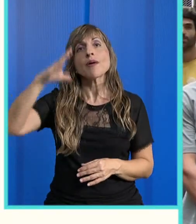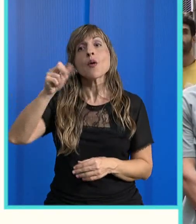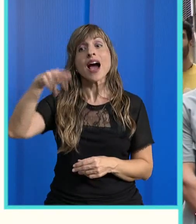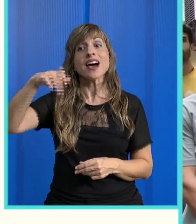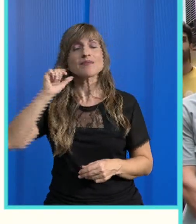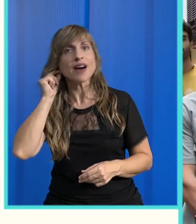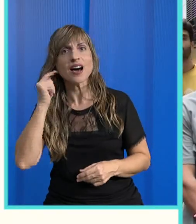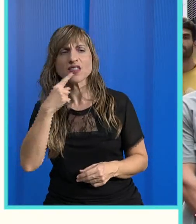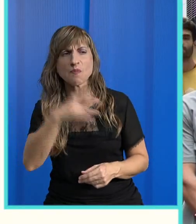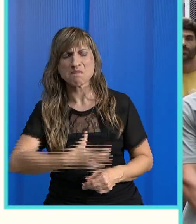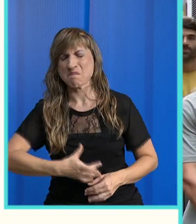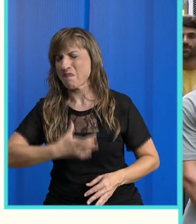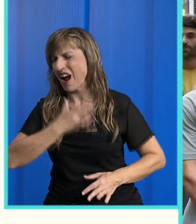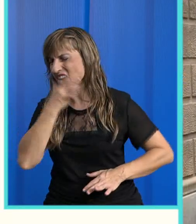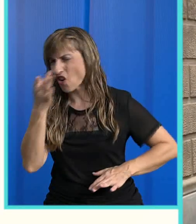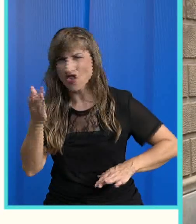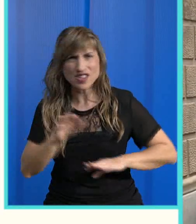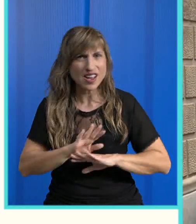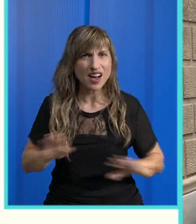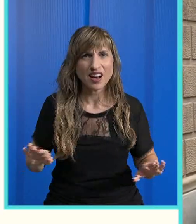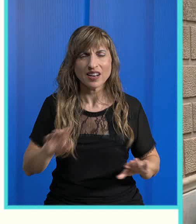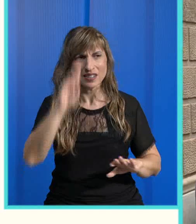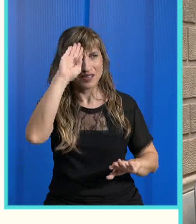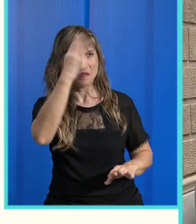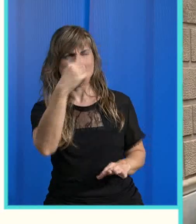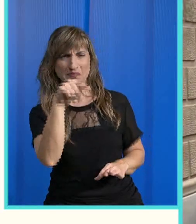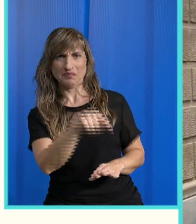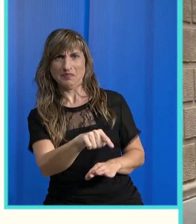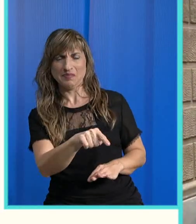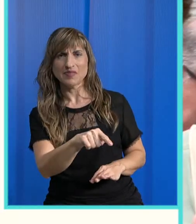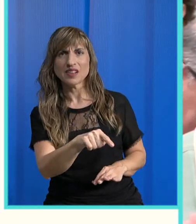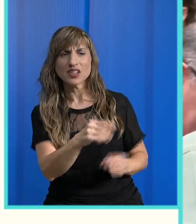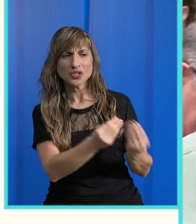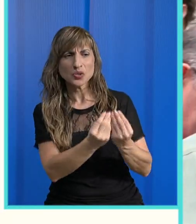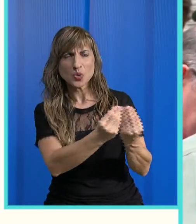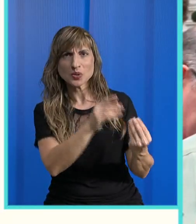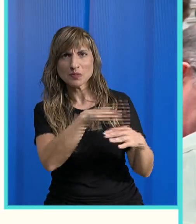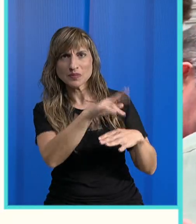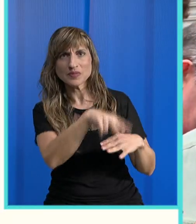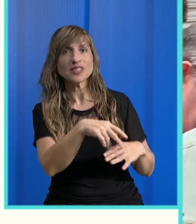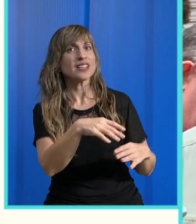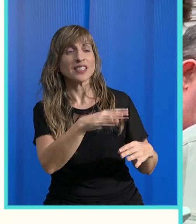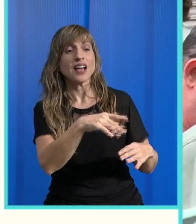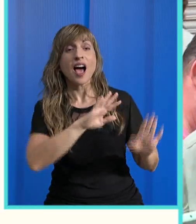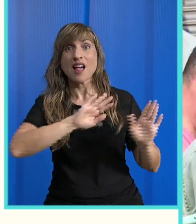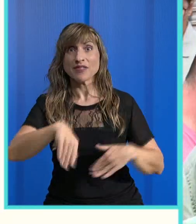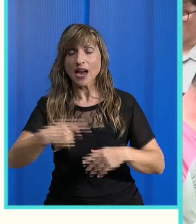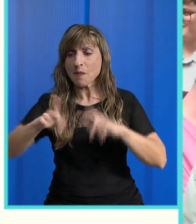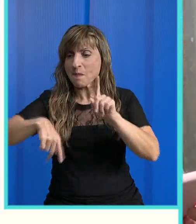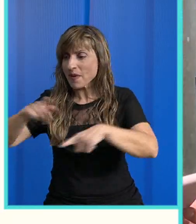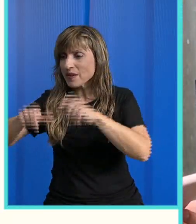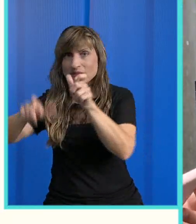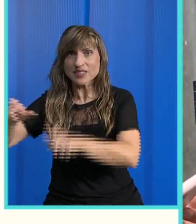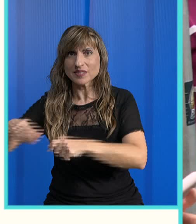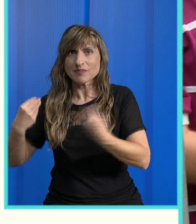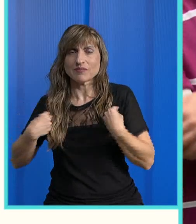ha titllat de vergonyós aquest canvi de posicionament dels postconvergents i afirma que han condemnat milers de persones a viure en la misèria i